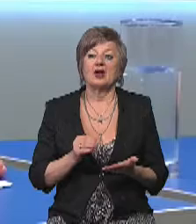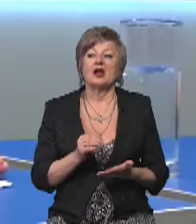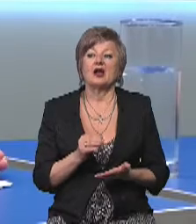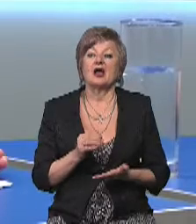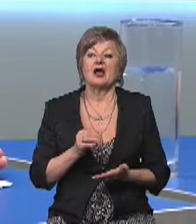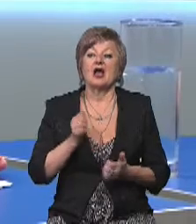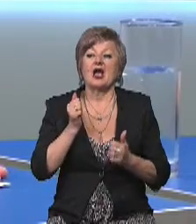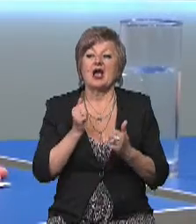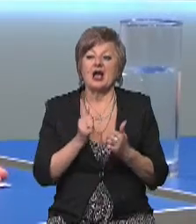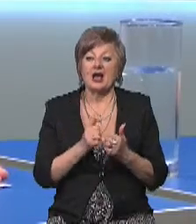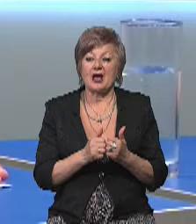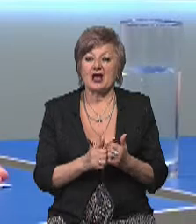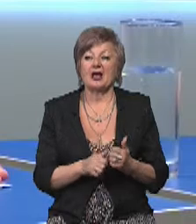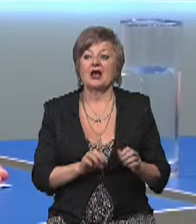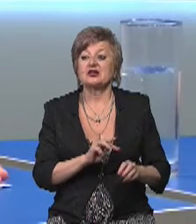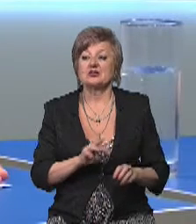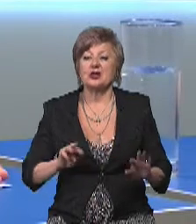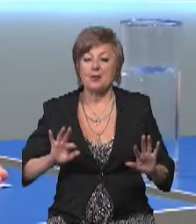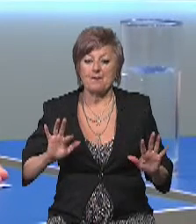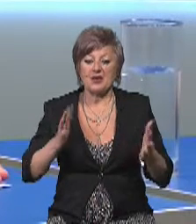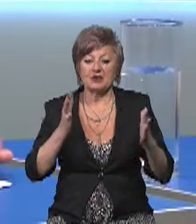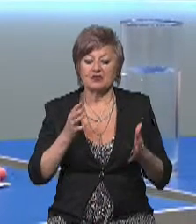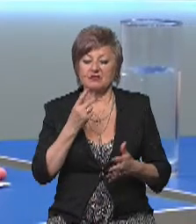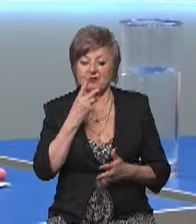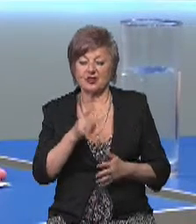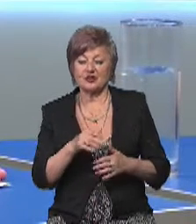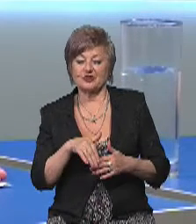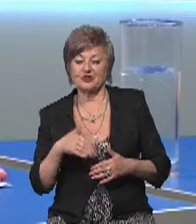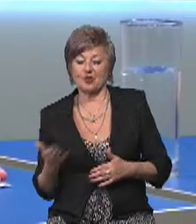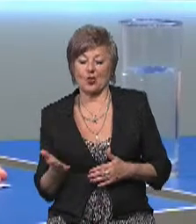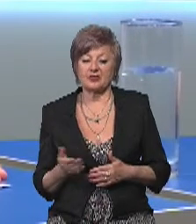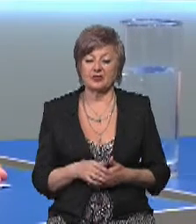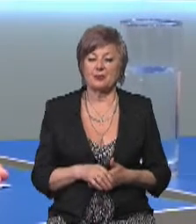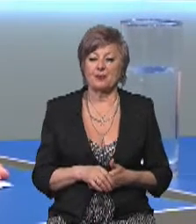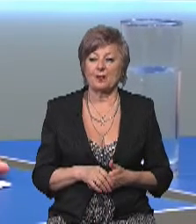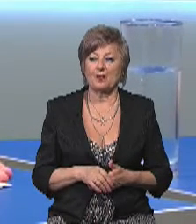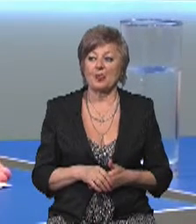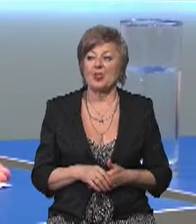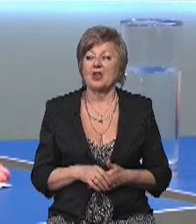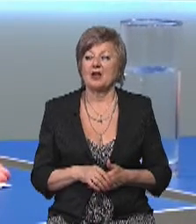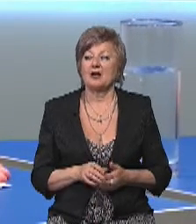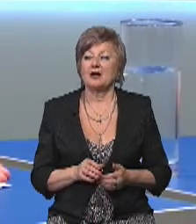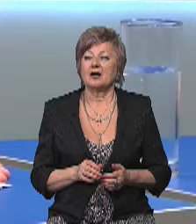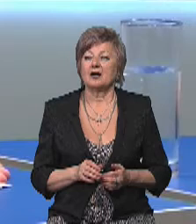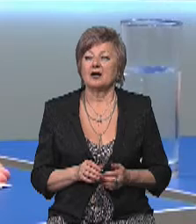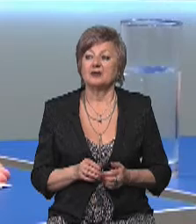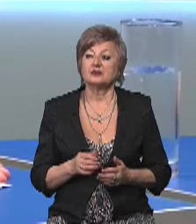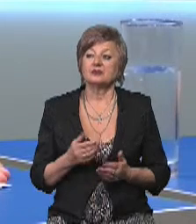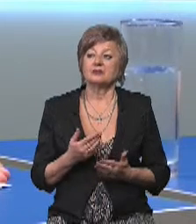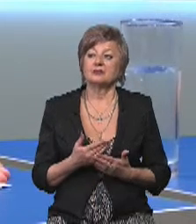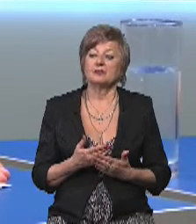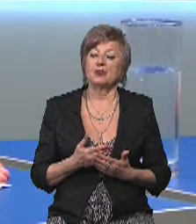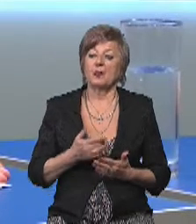шкурі», «Каждый мнит себя стратегом, видя бой со стороны». Чому тоді так стратегічно випестована